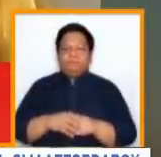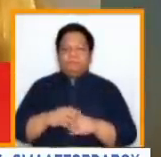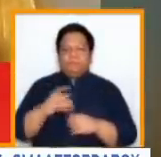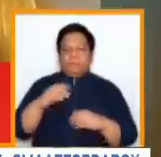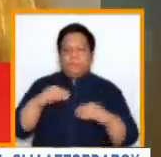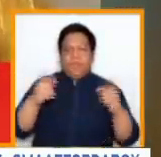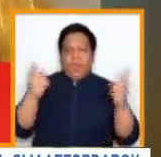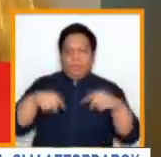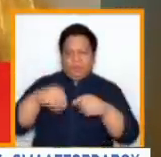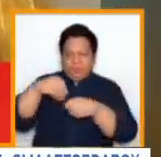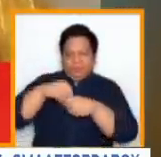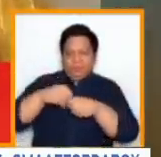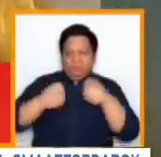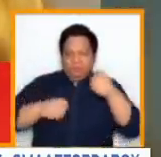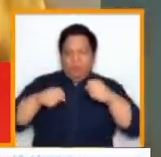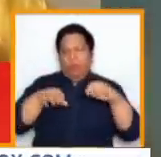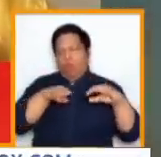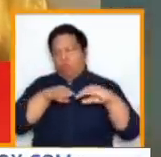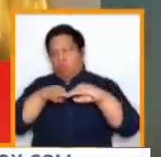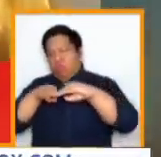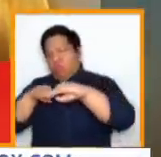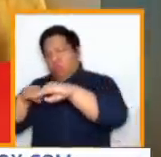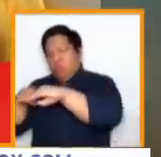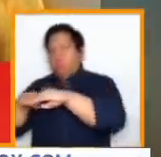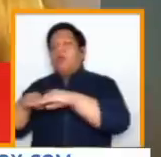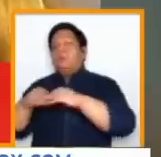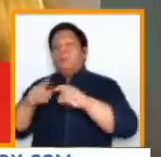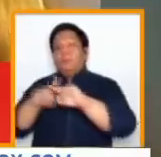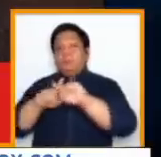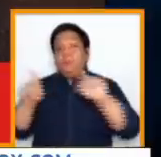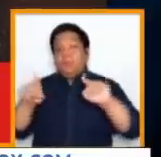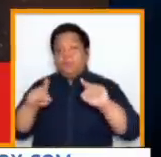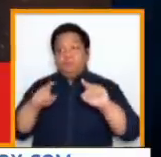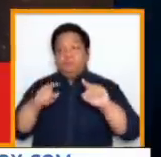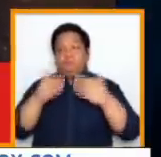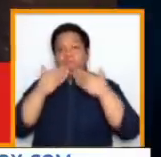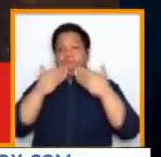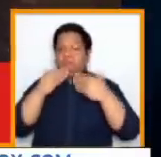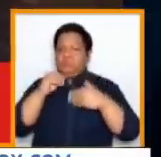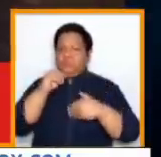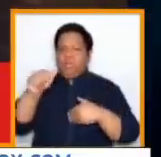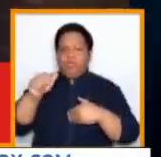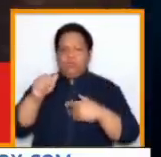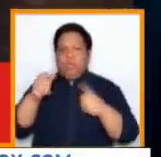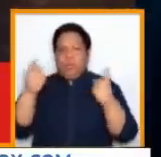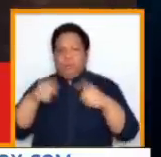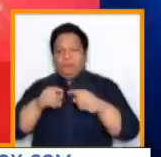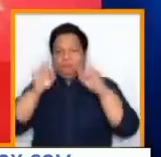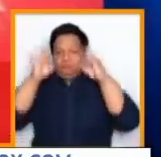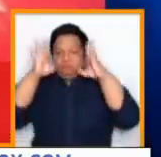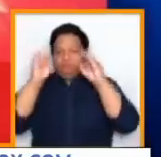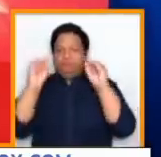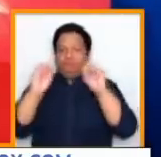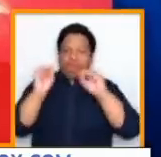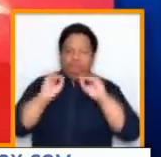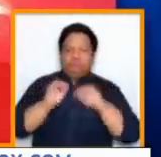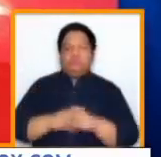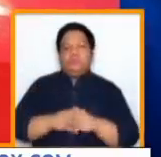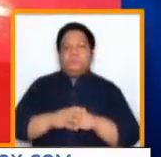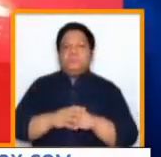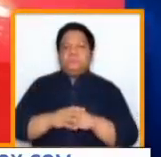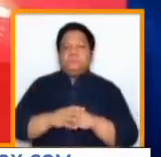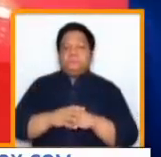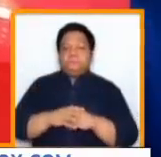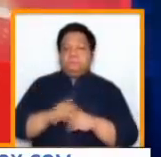kotse, but thankfully, hindi po kami nakalatkad talaga. Kahit napapaano, swerte pa rin daw sina Tintin